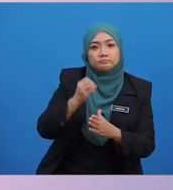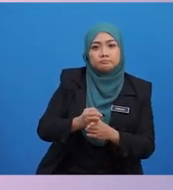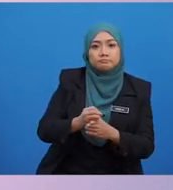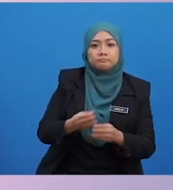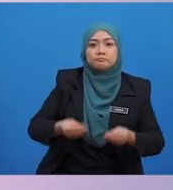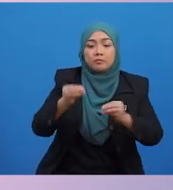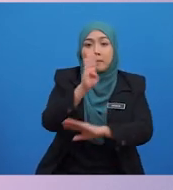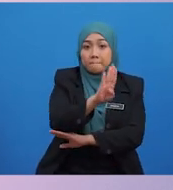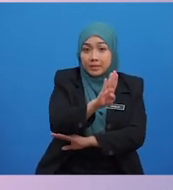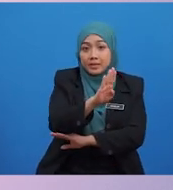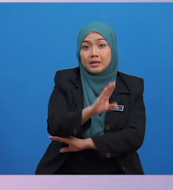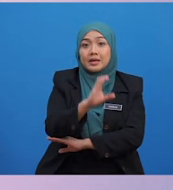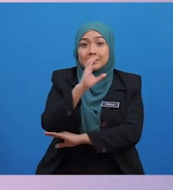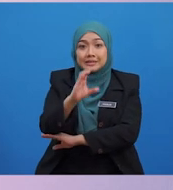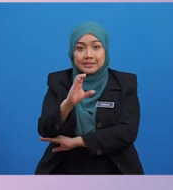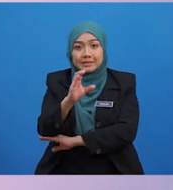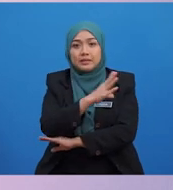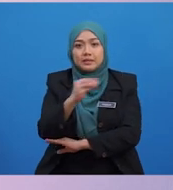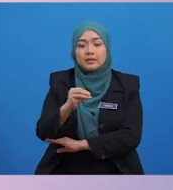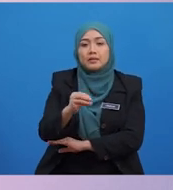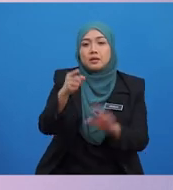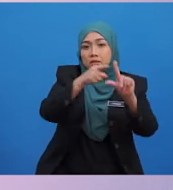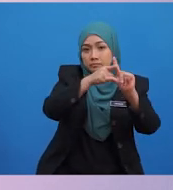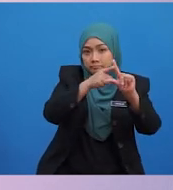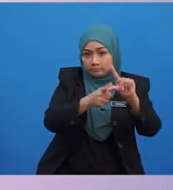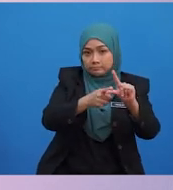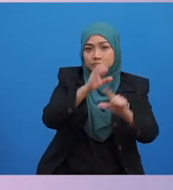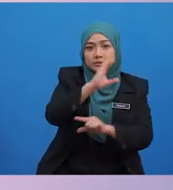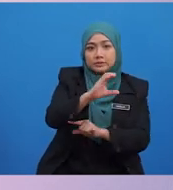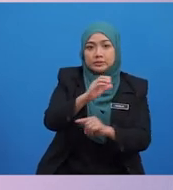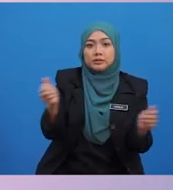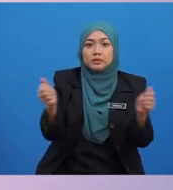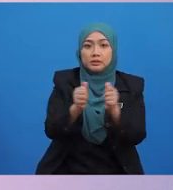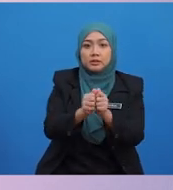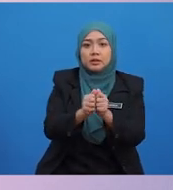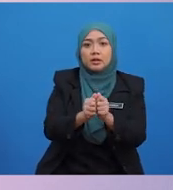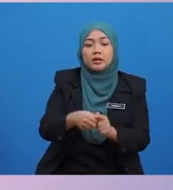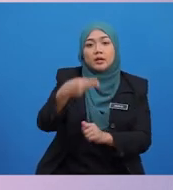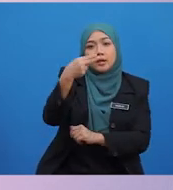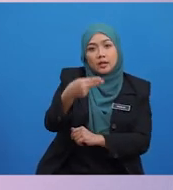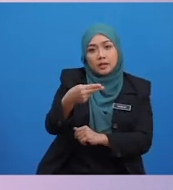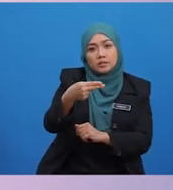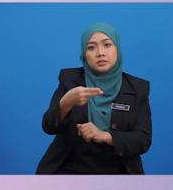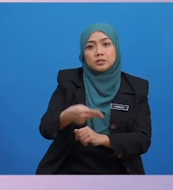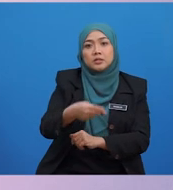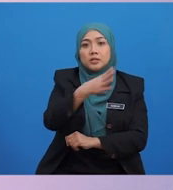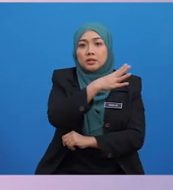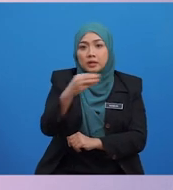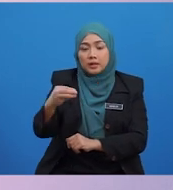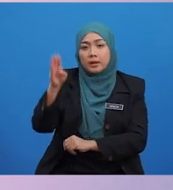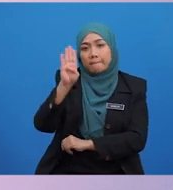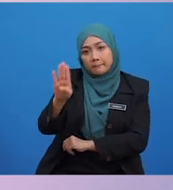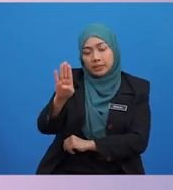we Cece b&c dan sudut jurus si dengan si Dian Chanel he dan